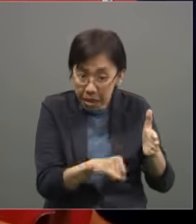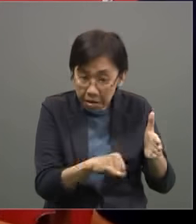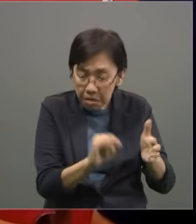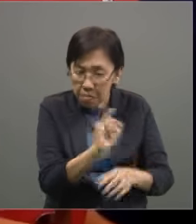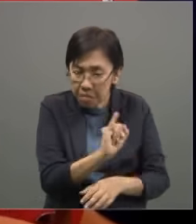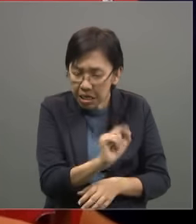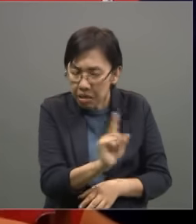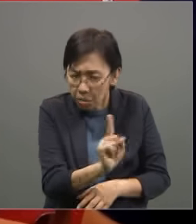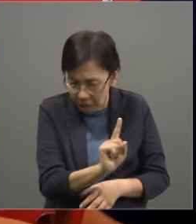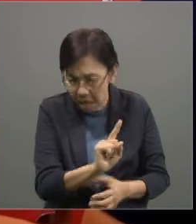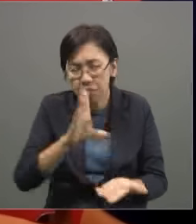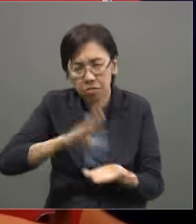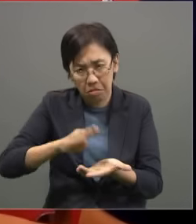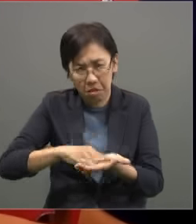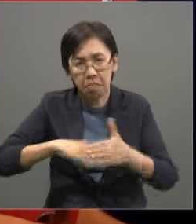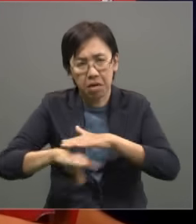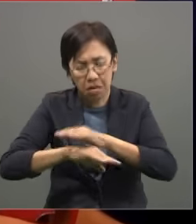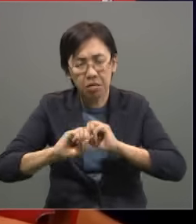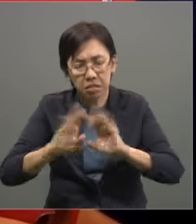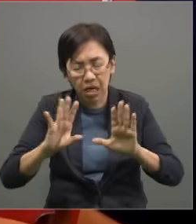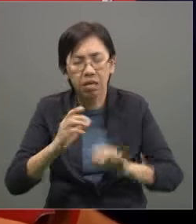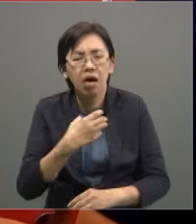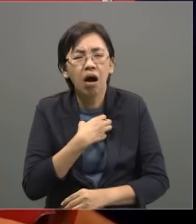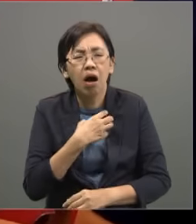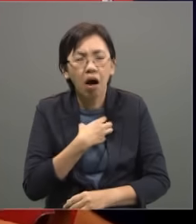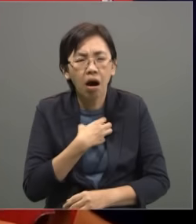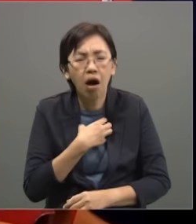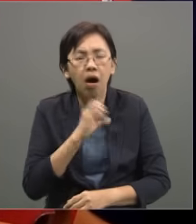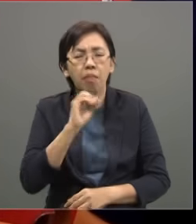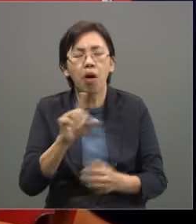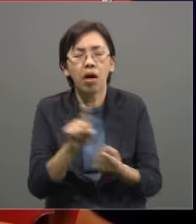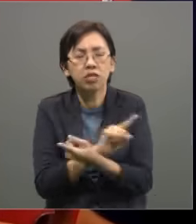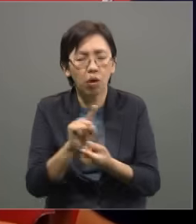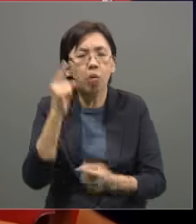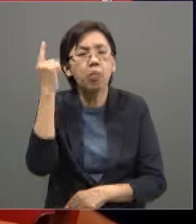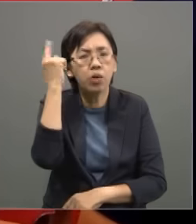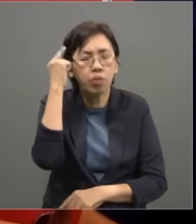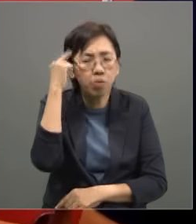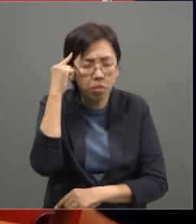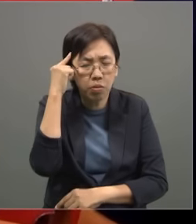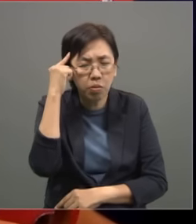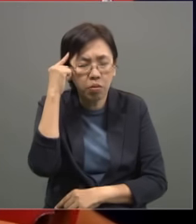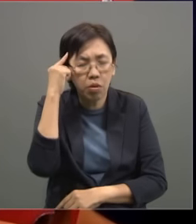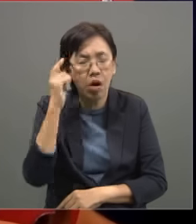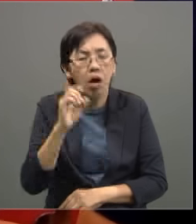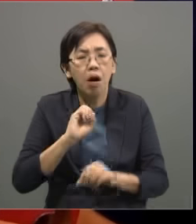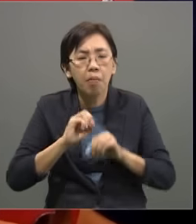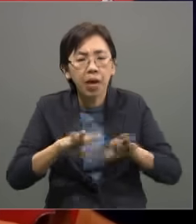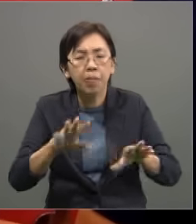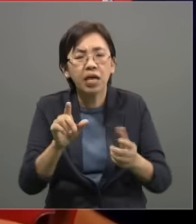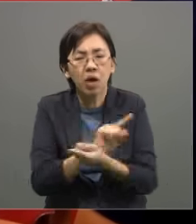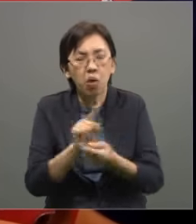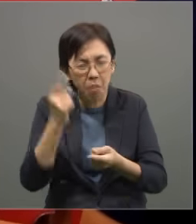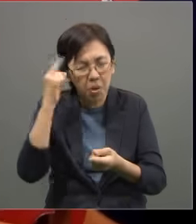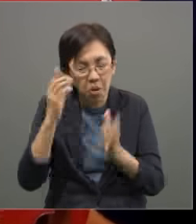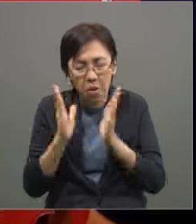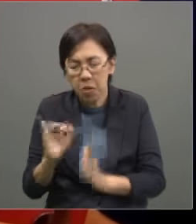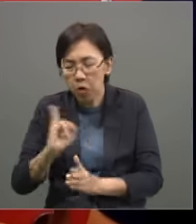างนะครับเราจะอยากจะบอกสังคมให้รู้ว่ามันมีวงจรอุบาทอยู